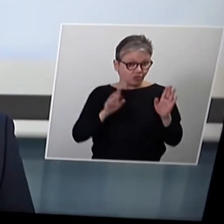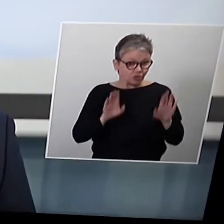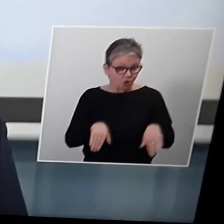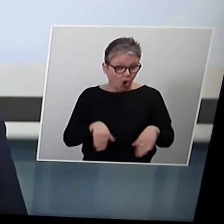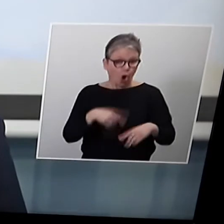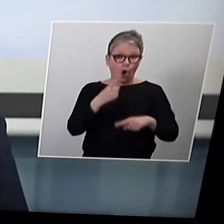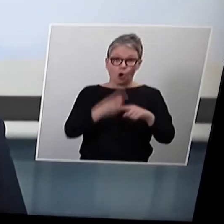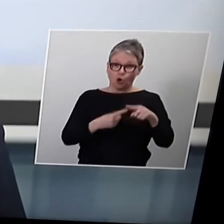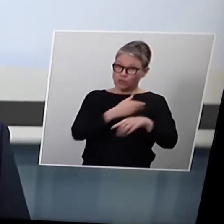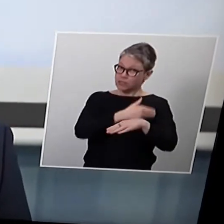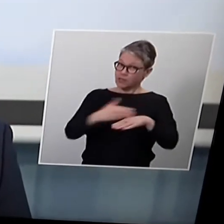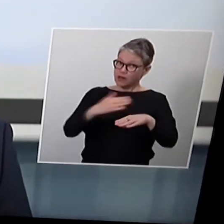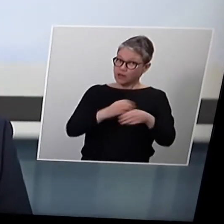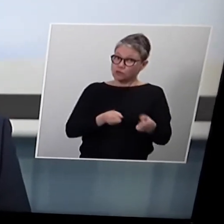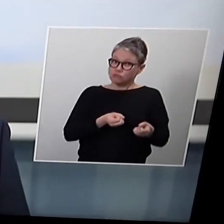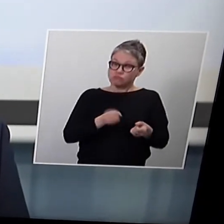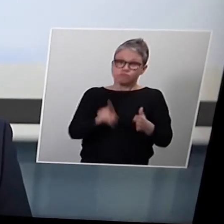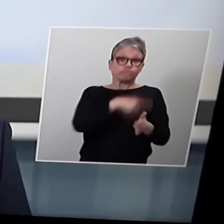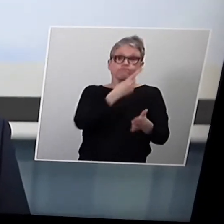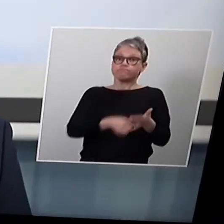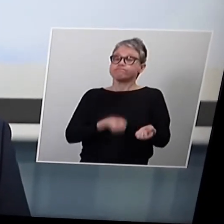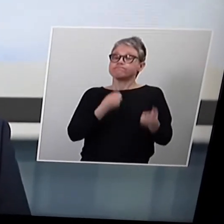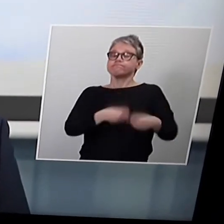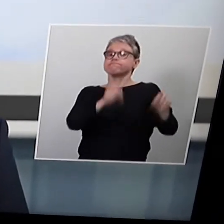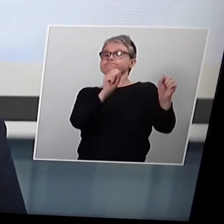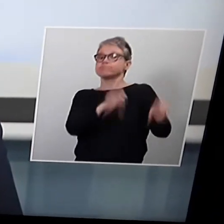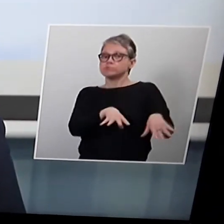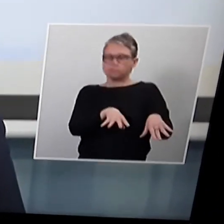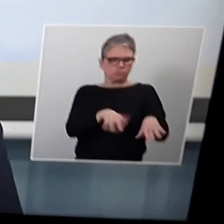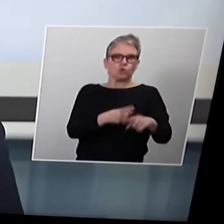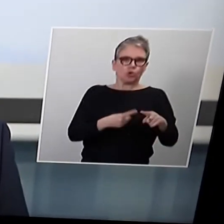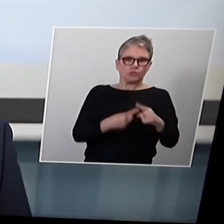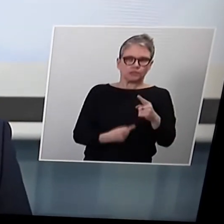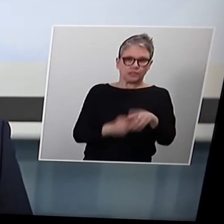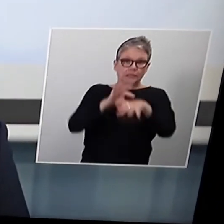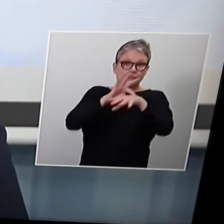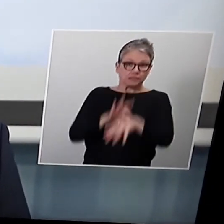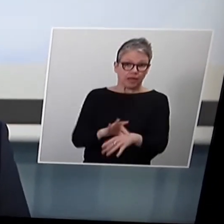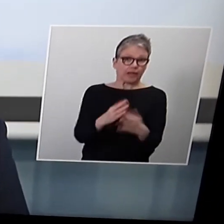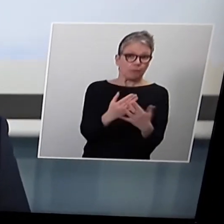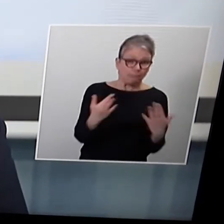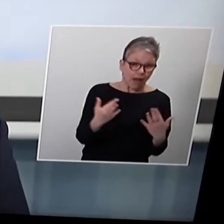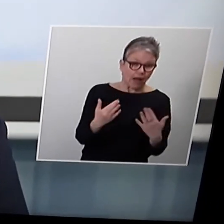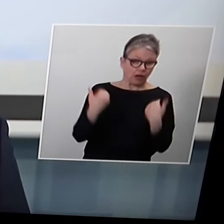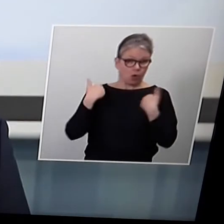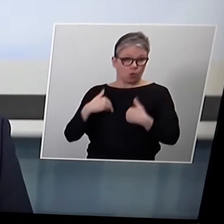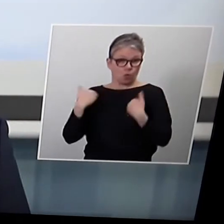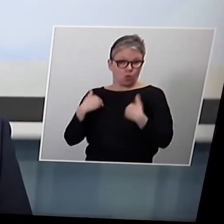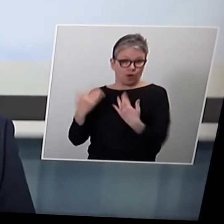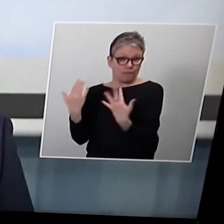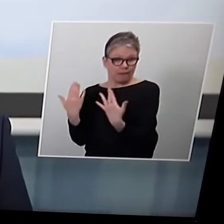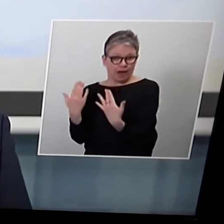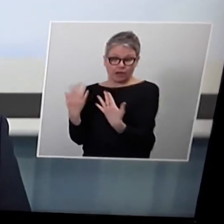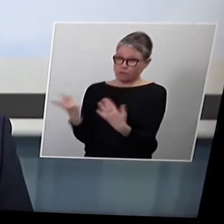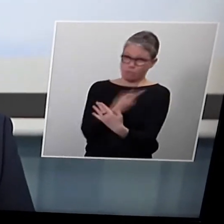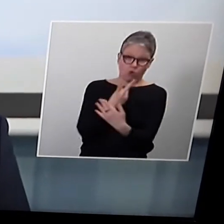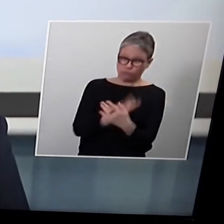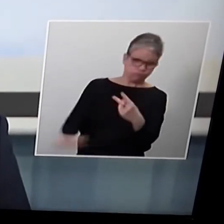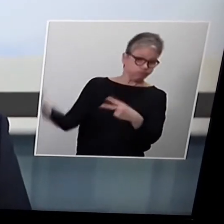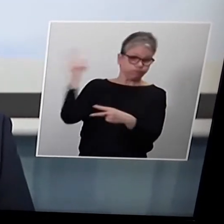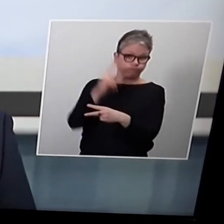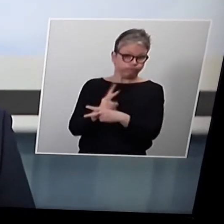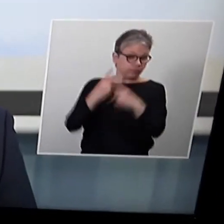niistä luopuisimme, niin sitten me puhuisimme aivan eri luvuista, sekä tapausmääristä että sitten kuolonuhrien